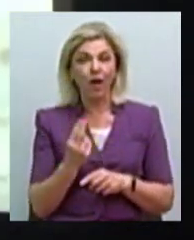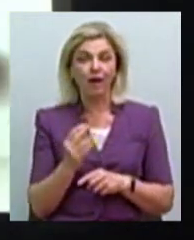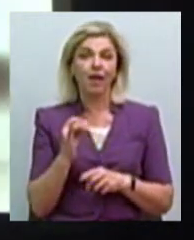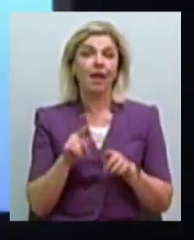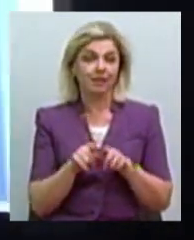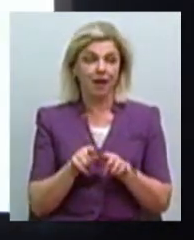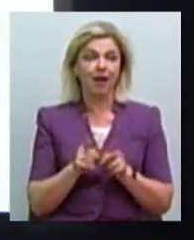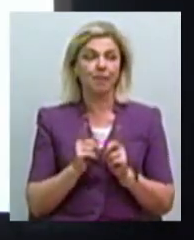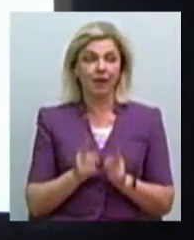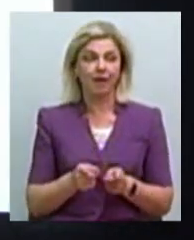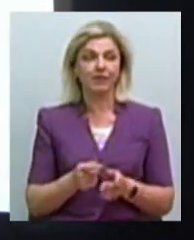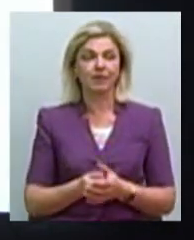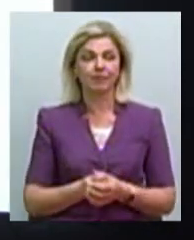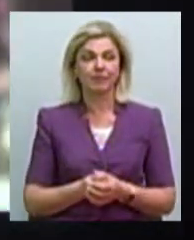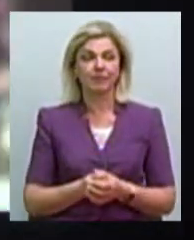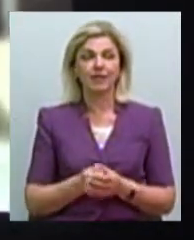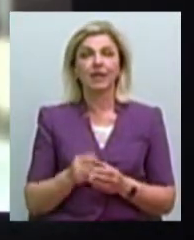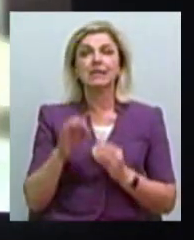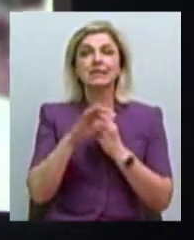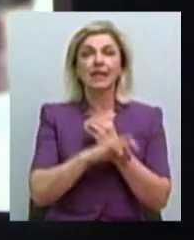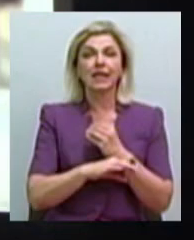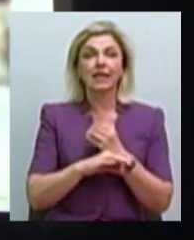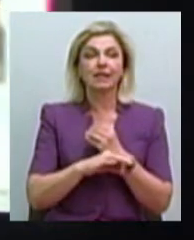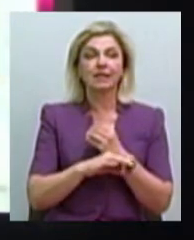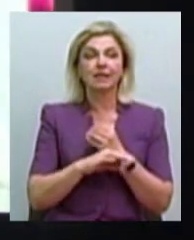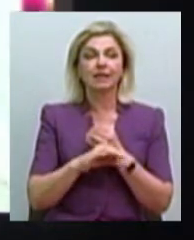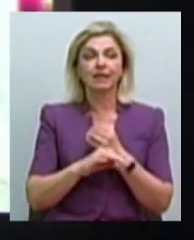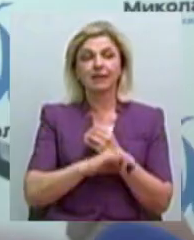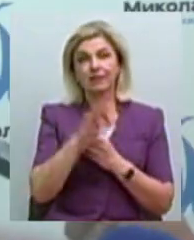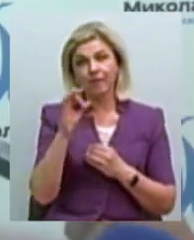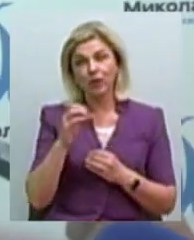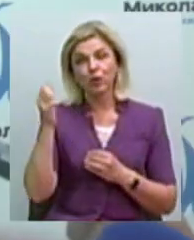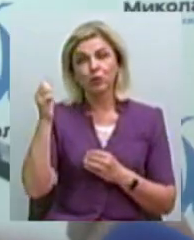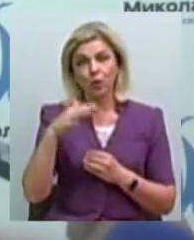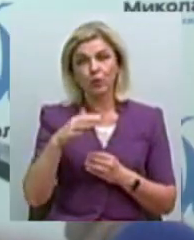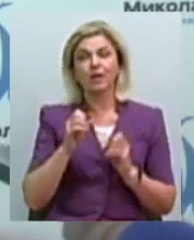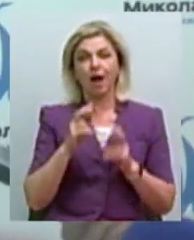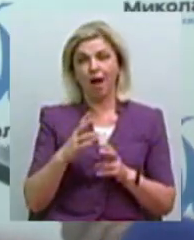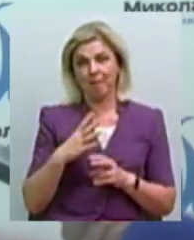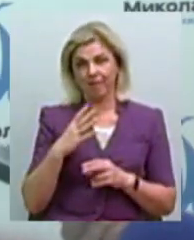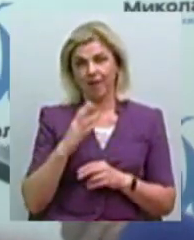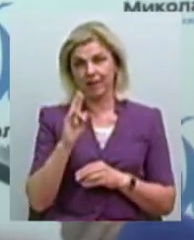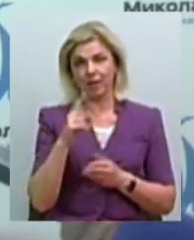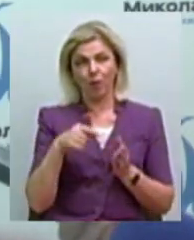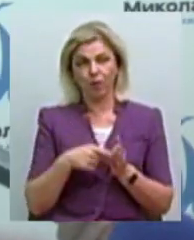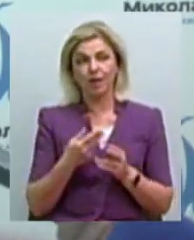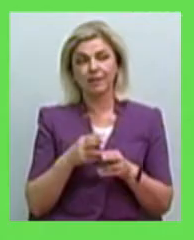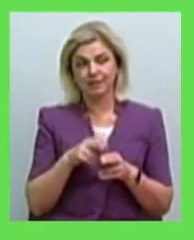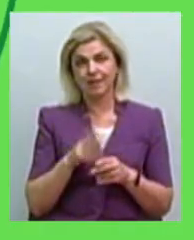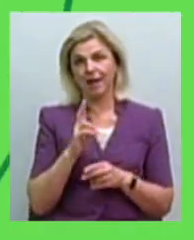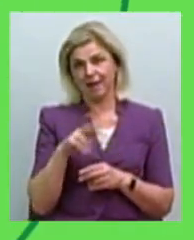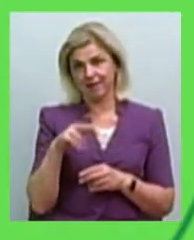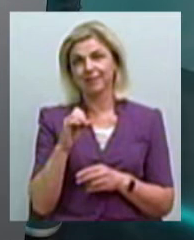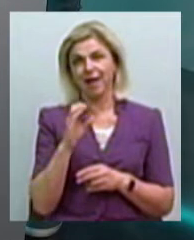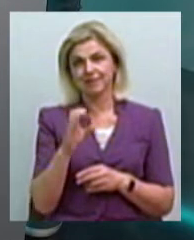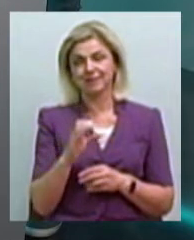насправді схід сонця, який повинен статися нарешті з Миколаєвом. Тож все клас.